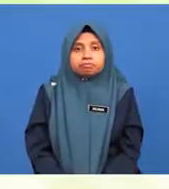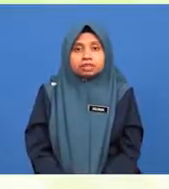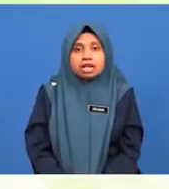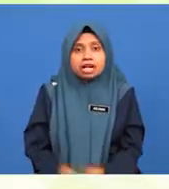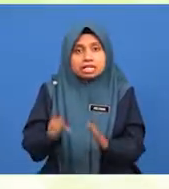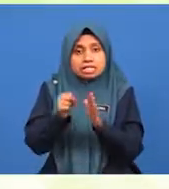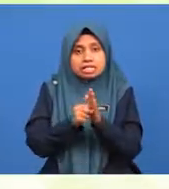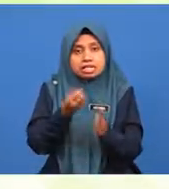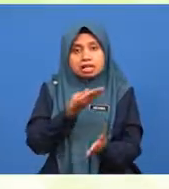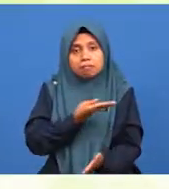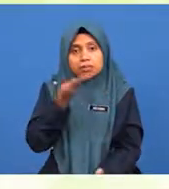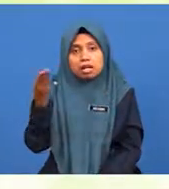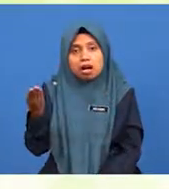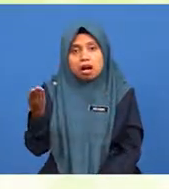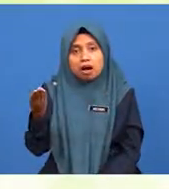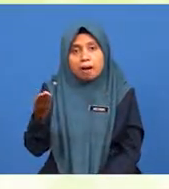Sebilah pedang.